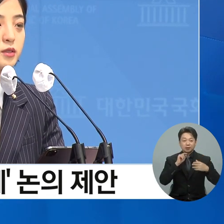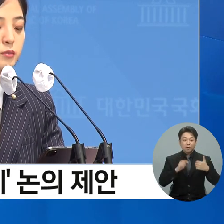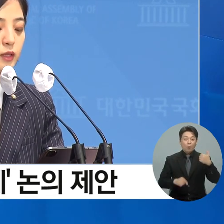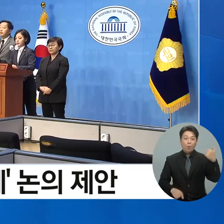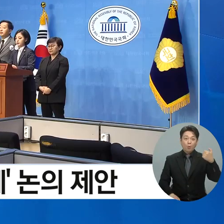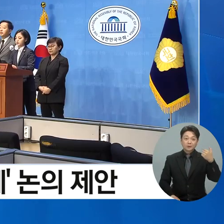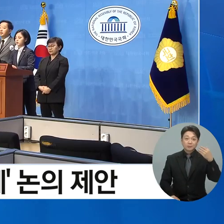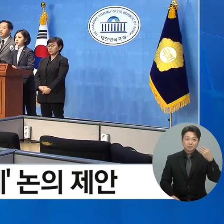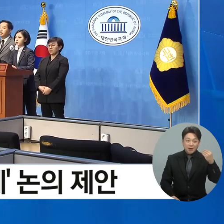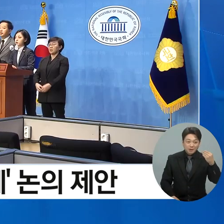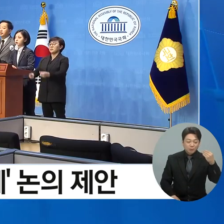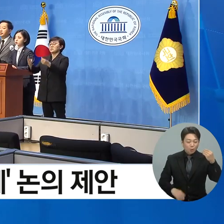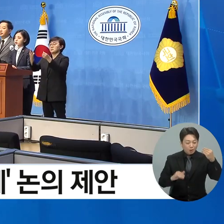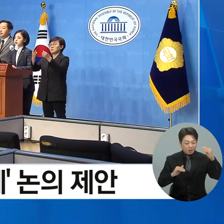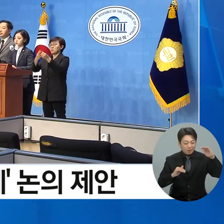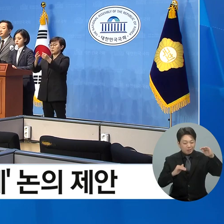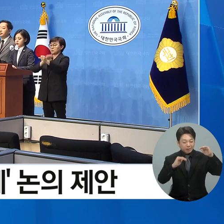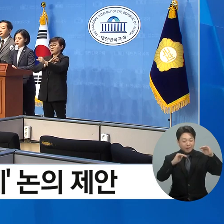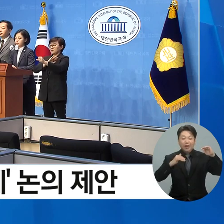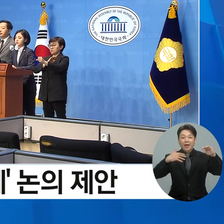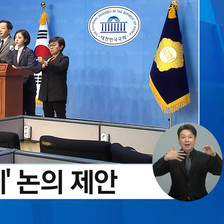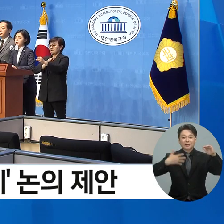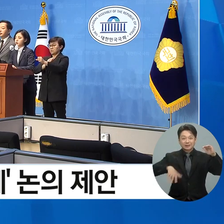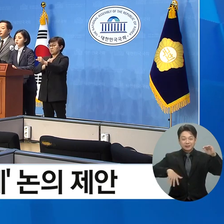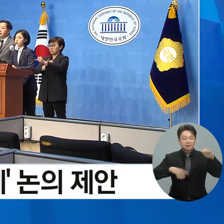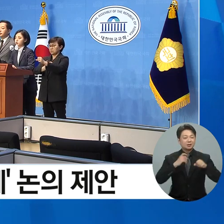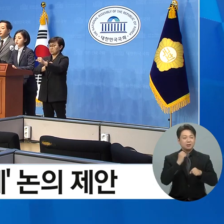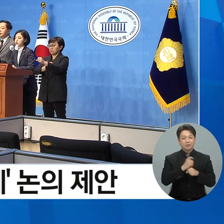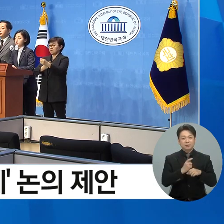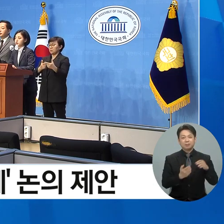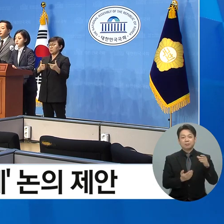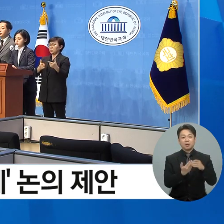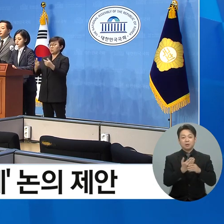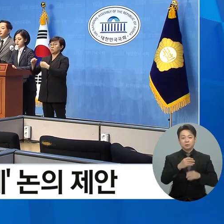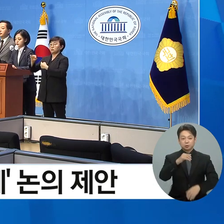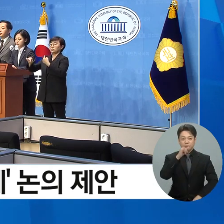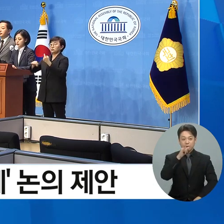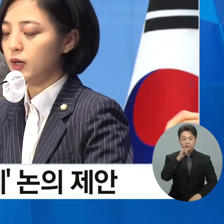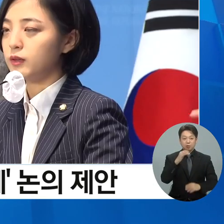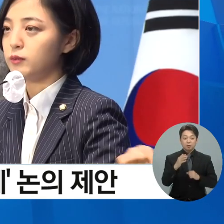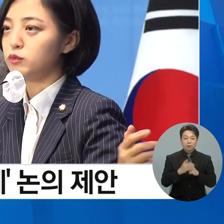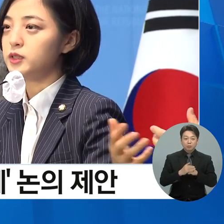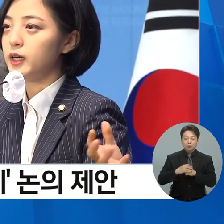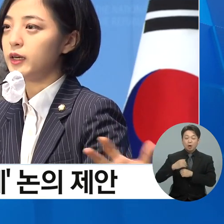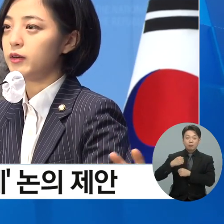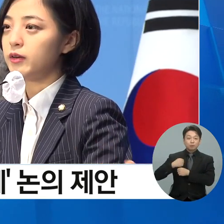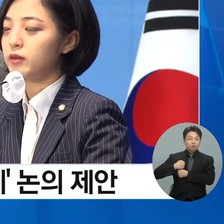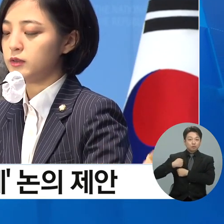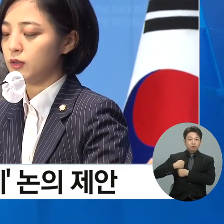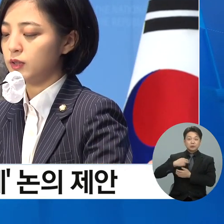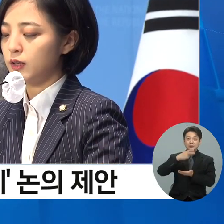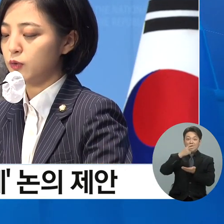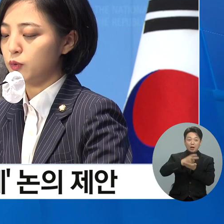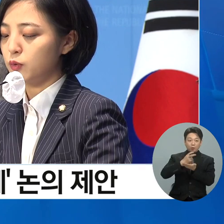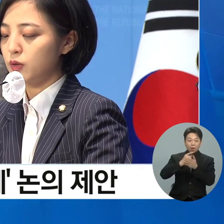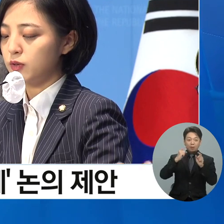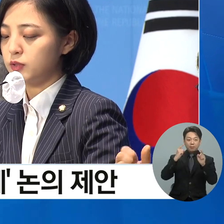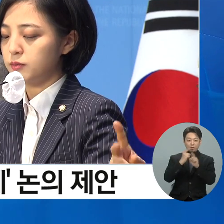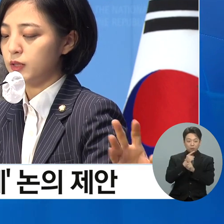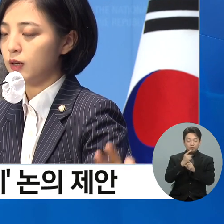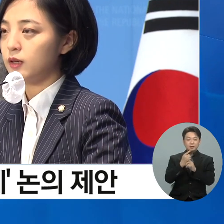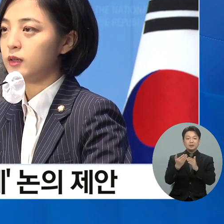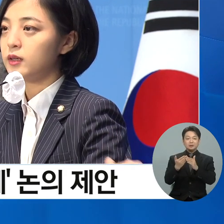채울 수도 없는 상황이 이미 도래하고 있거든요. 그러니까 병역 제도를 어떻게 할 것인가에 대해서는 우리 국민들하고